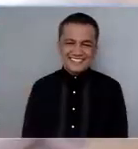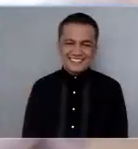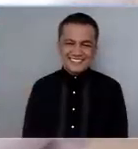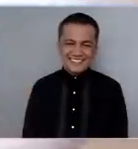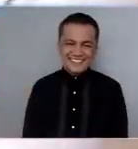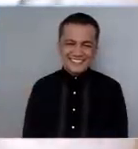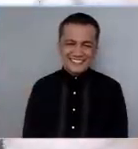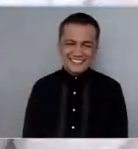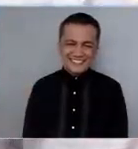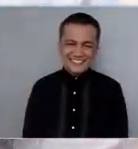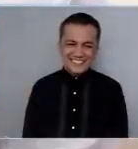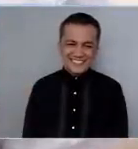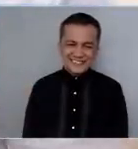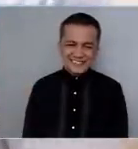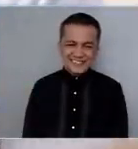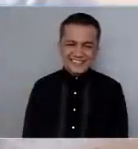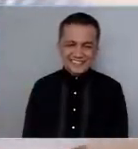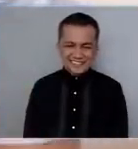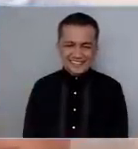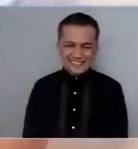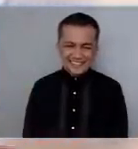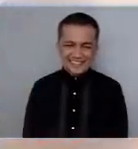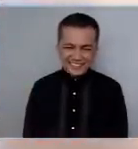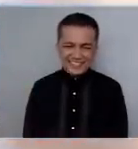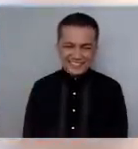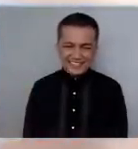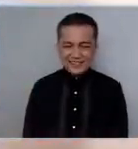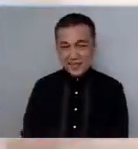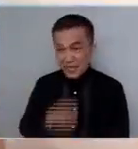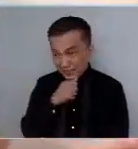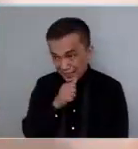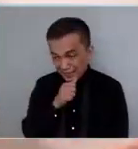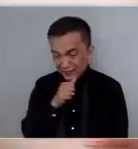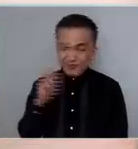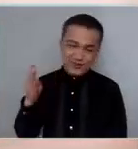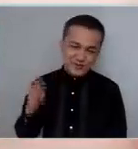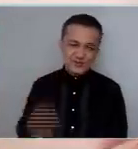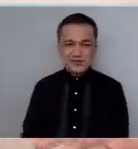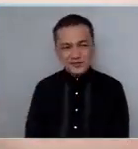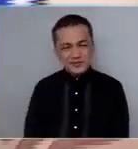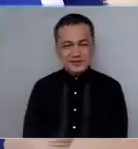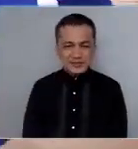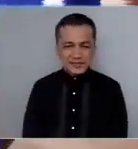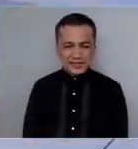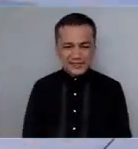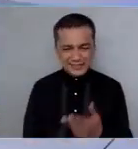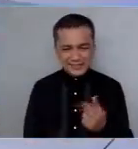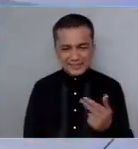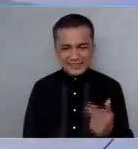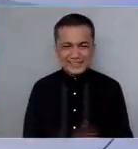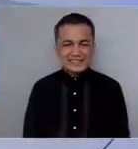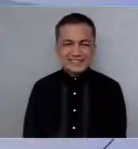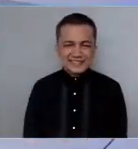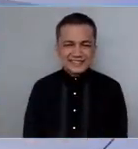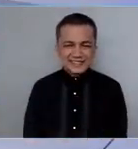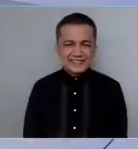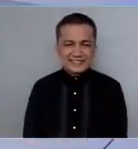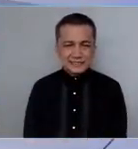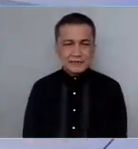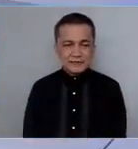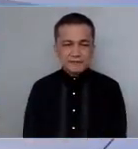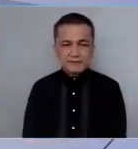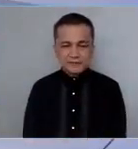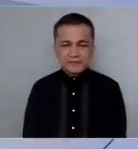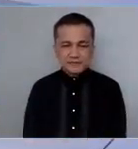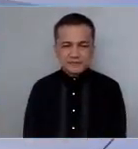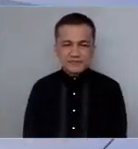Oh, Marikina blue, ayan. Iba yung Marikina. Pero Ateneo blue. Nasaan? Pero meron din sa Ateneo. Yes, kaya